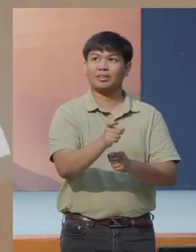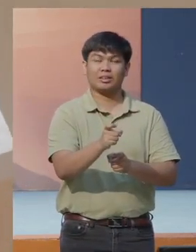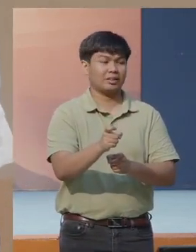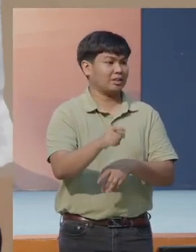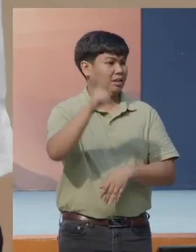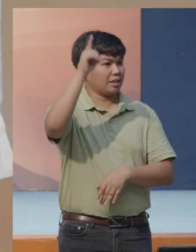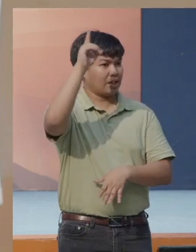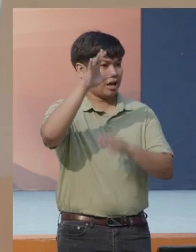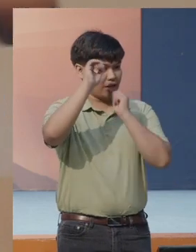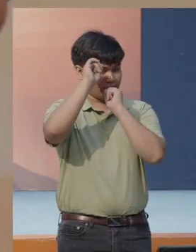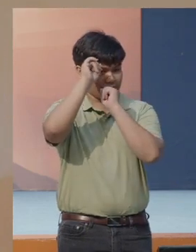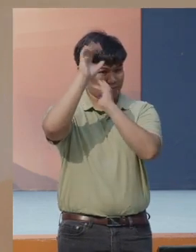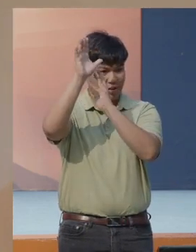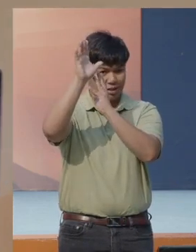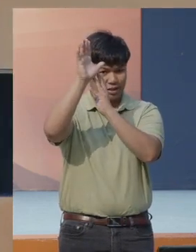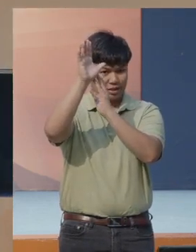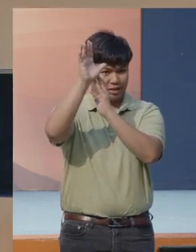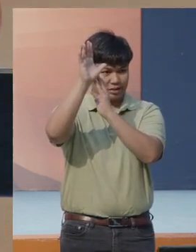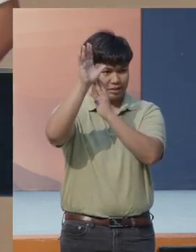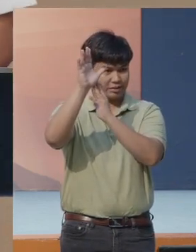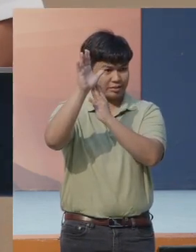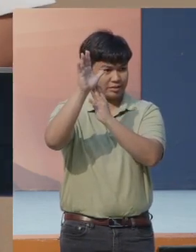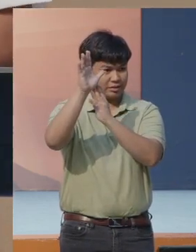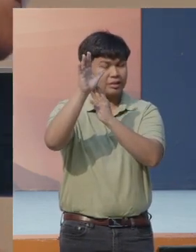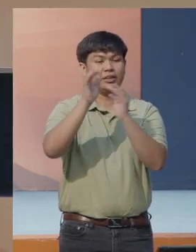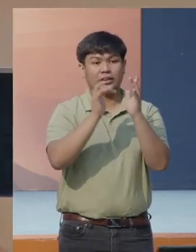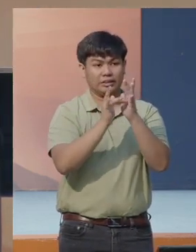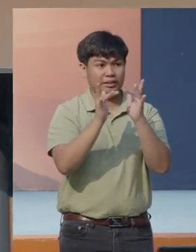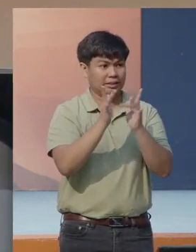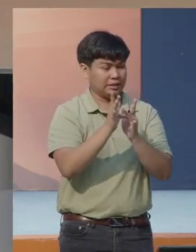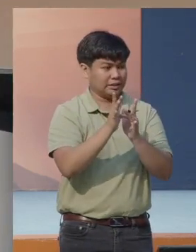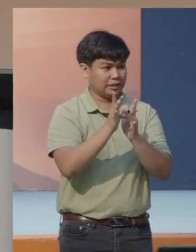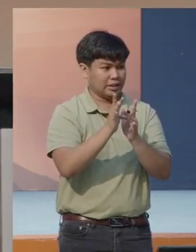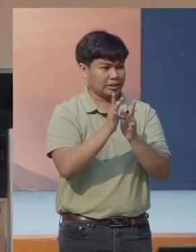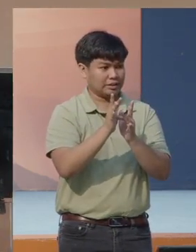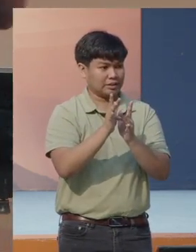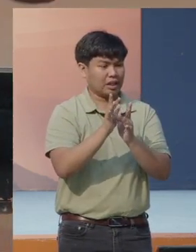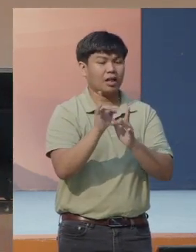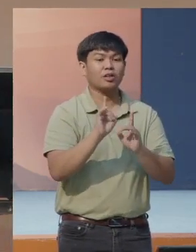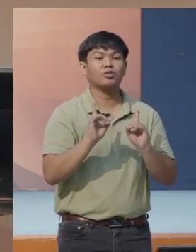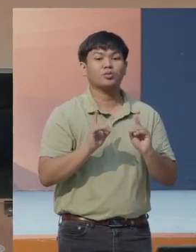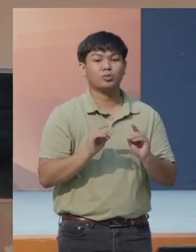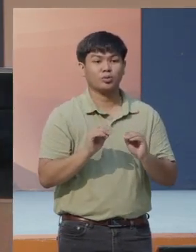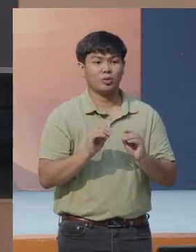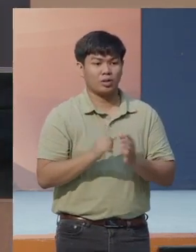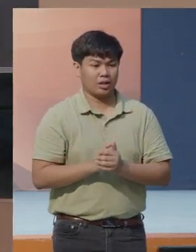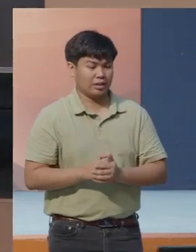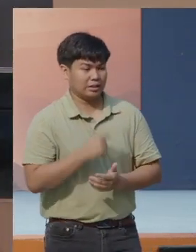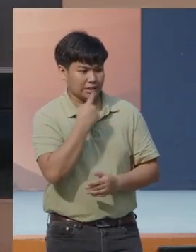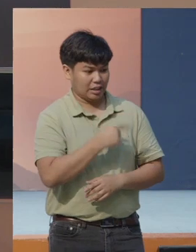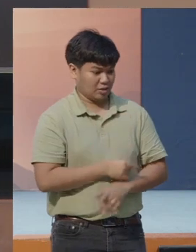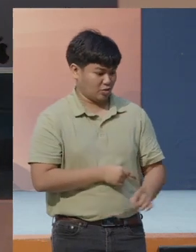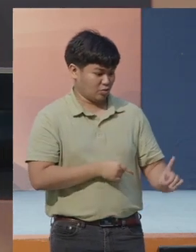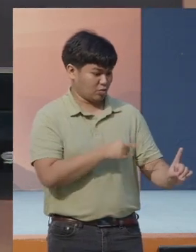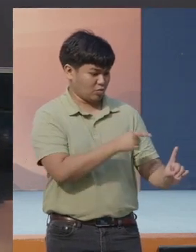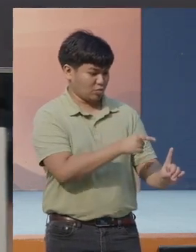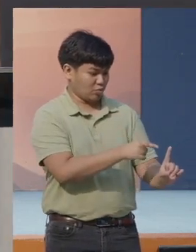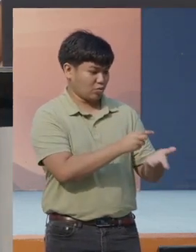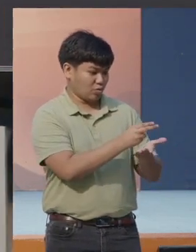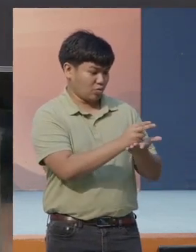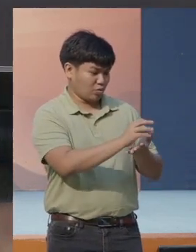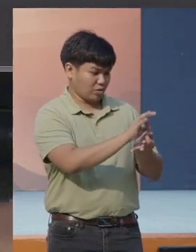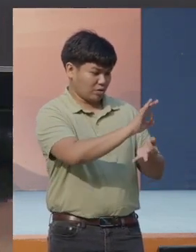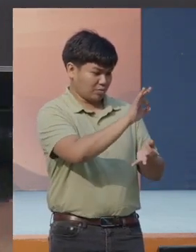the Father, and attorney, Jesus Christ the Son. Teka lang ito ang Holy Spirit.